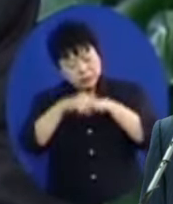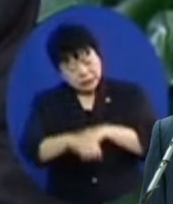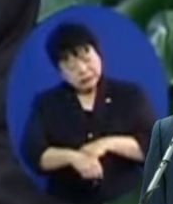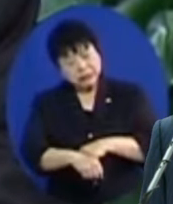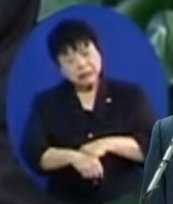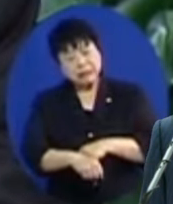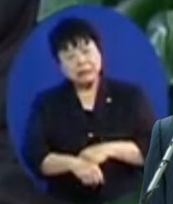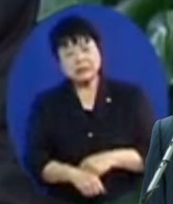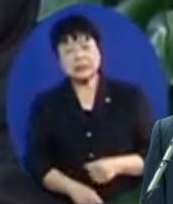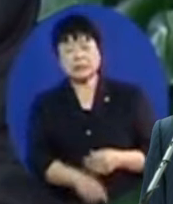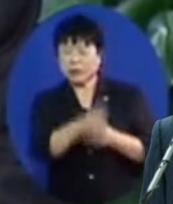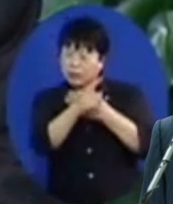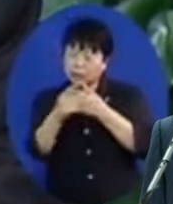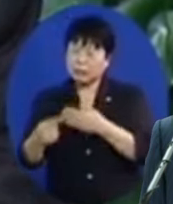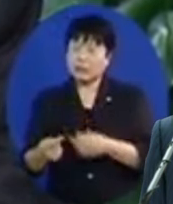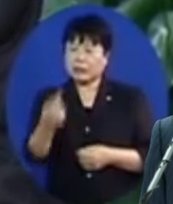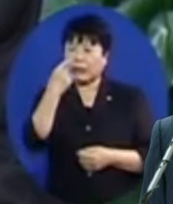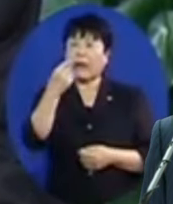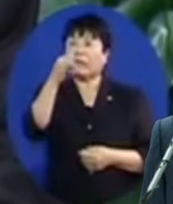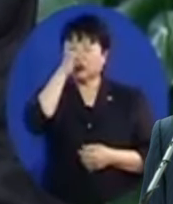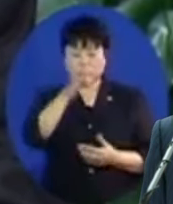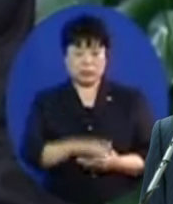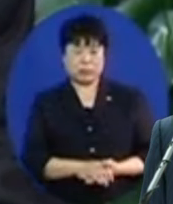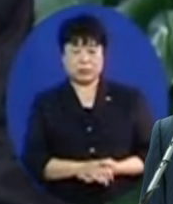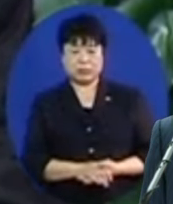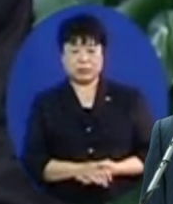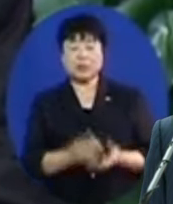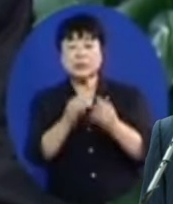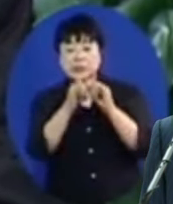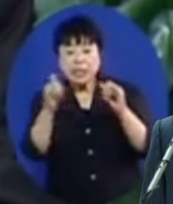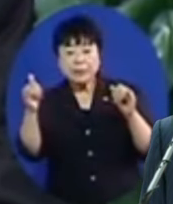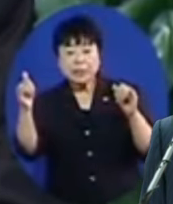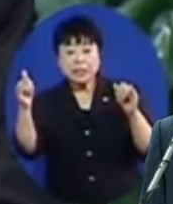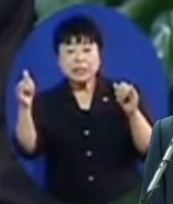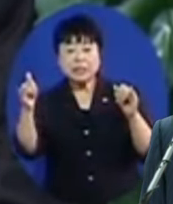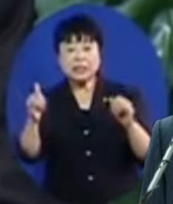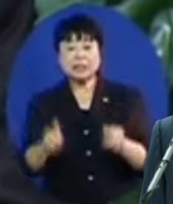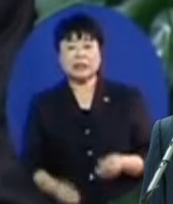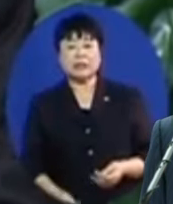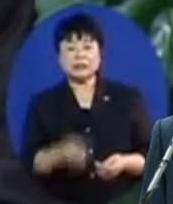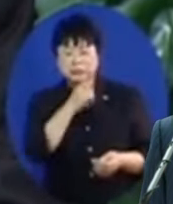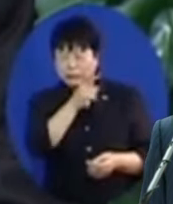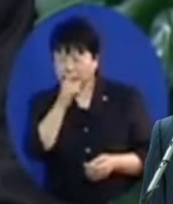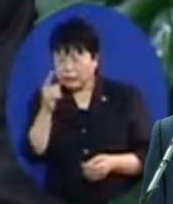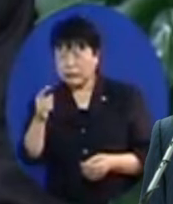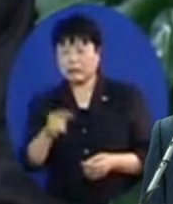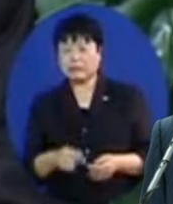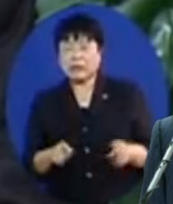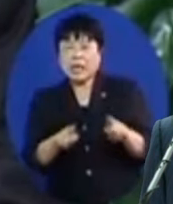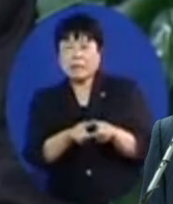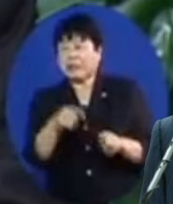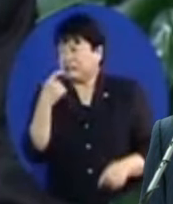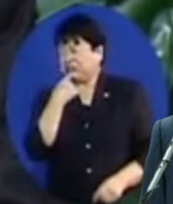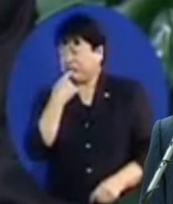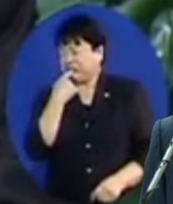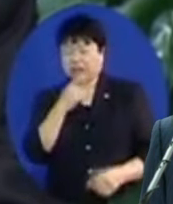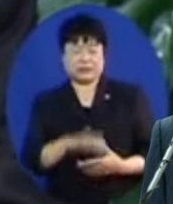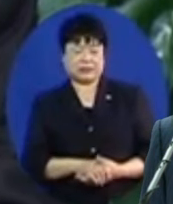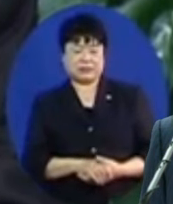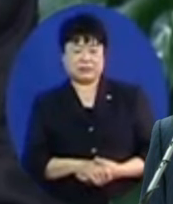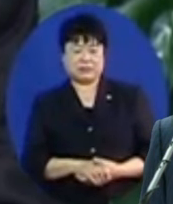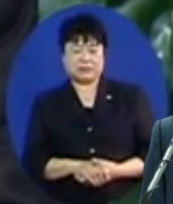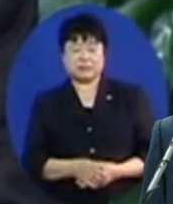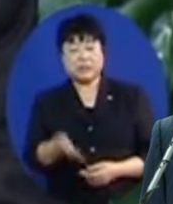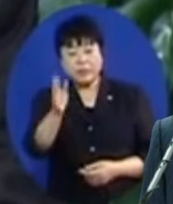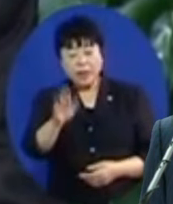사람들에게 손가락질을 받는 사람을 봅니다. 사람들은 손가락질하고 같이 있기를 원치 않습니다.